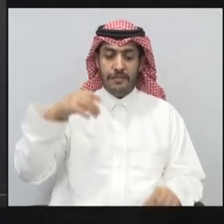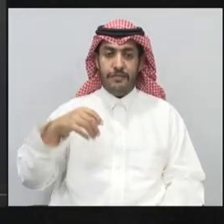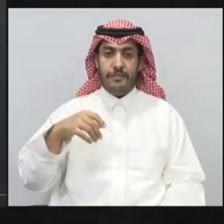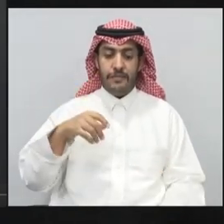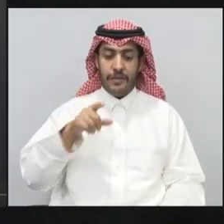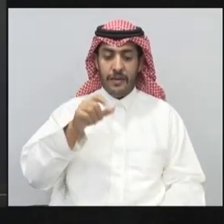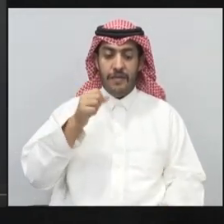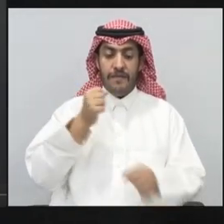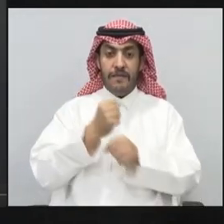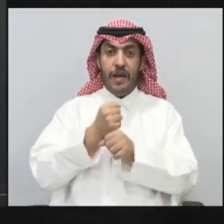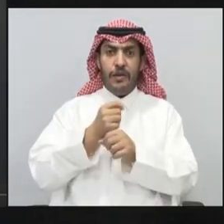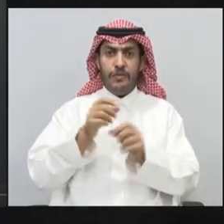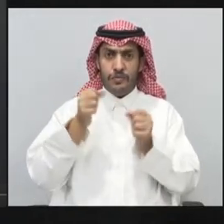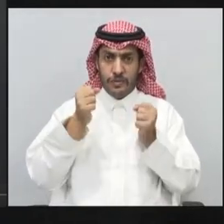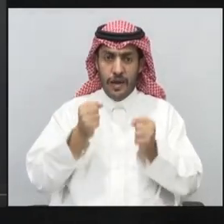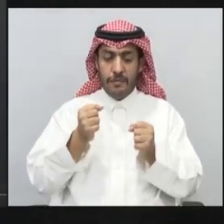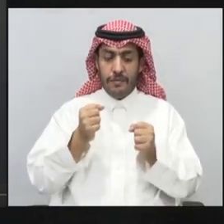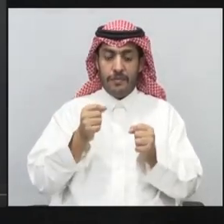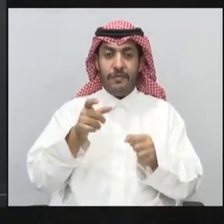هنا الفعل الجامد